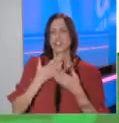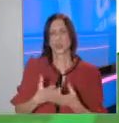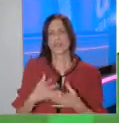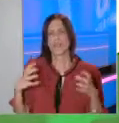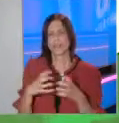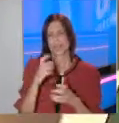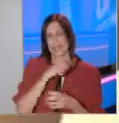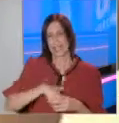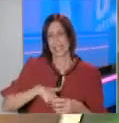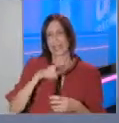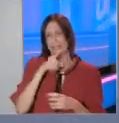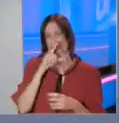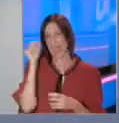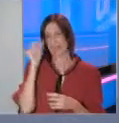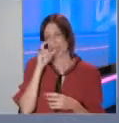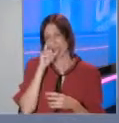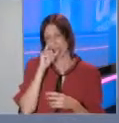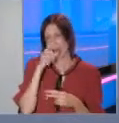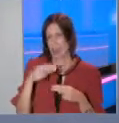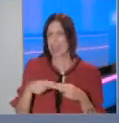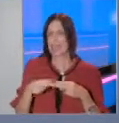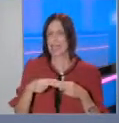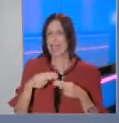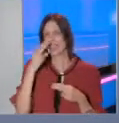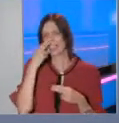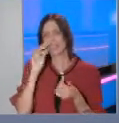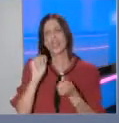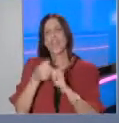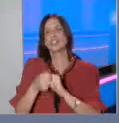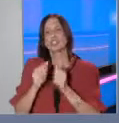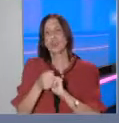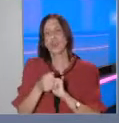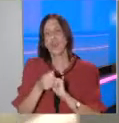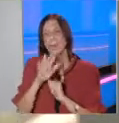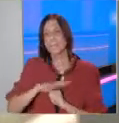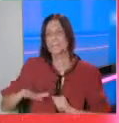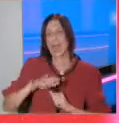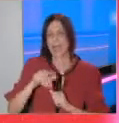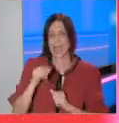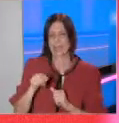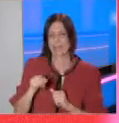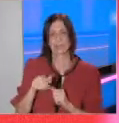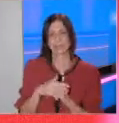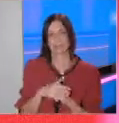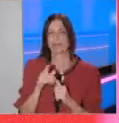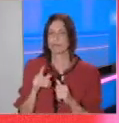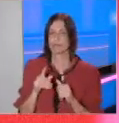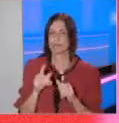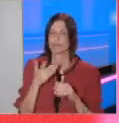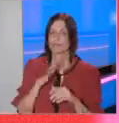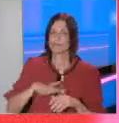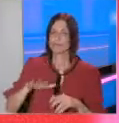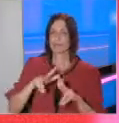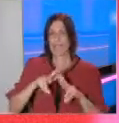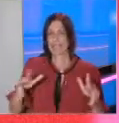תל אביב יפו, לקראת הניסיון לשנות את המערך הזה, שבעצם מושלט רק על מערך